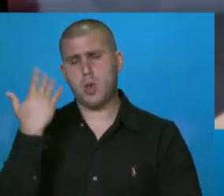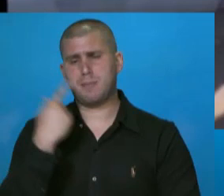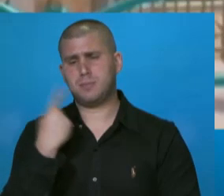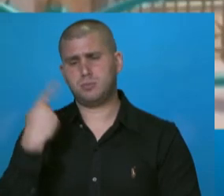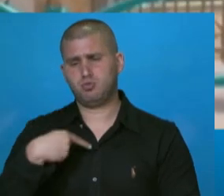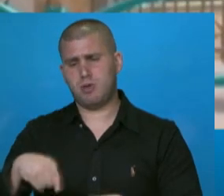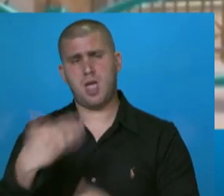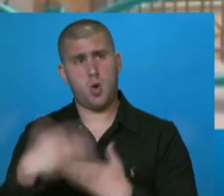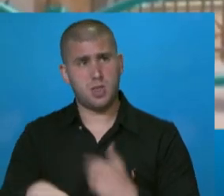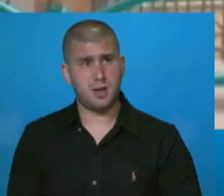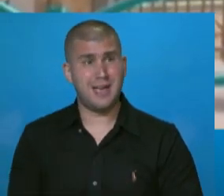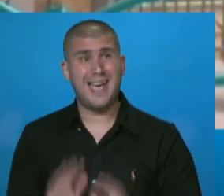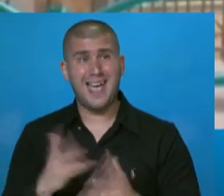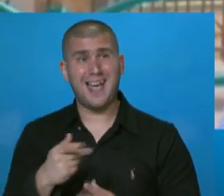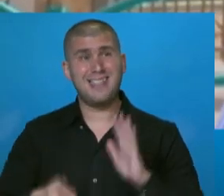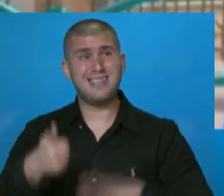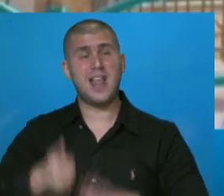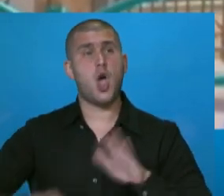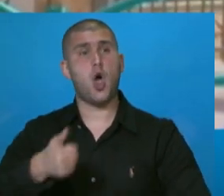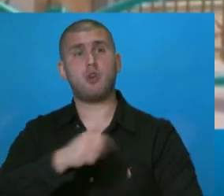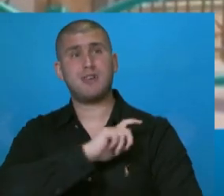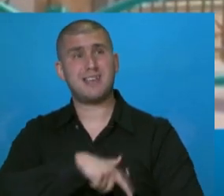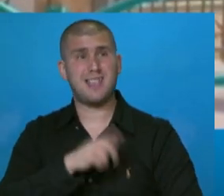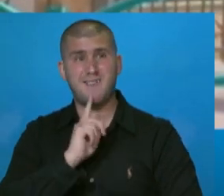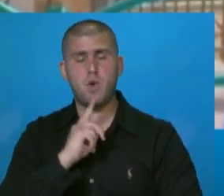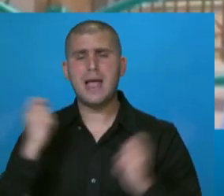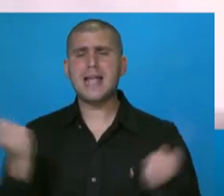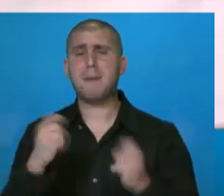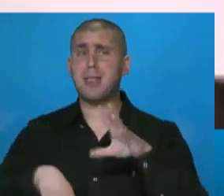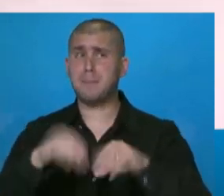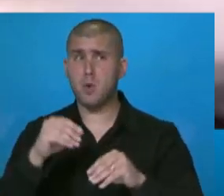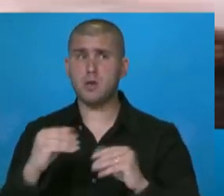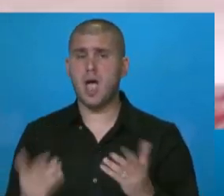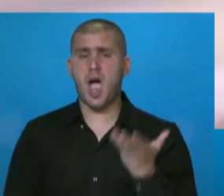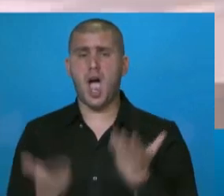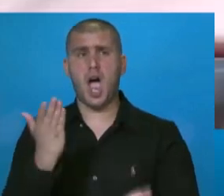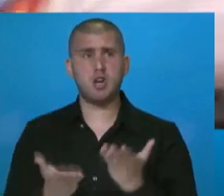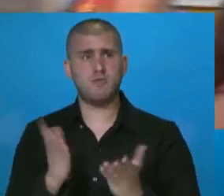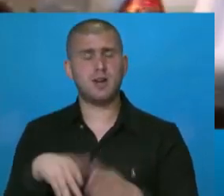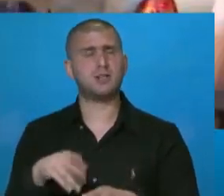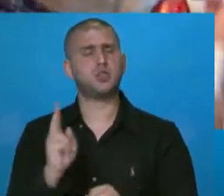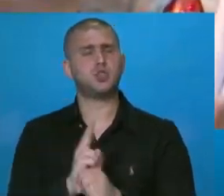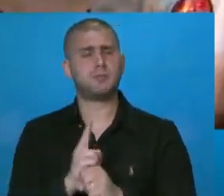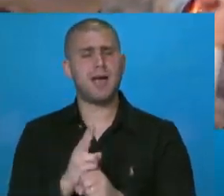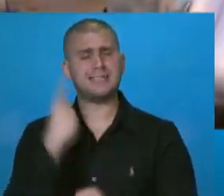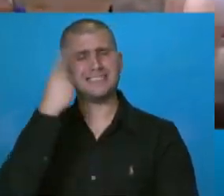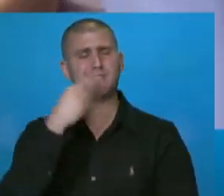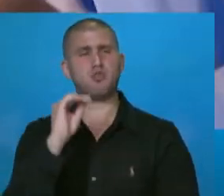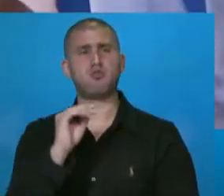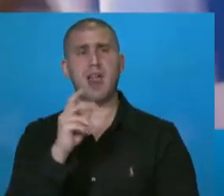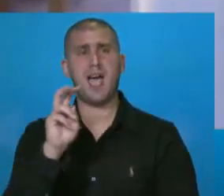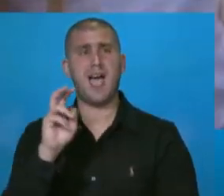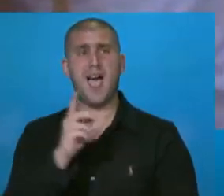האחרונה. האופן שבו ניהל ראש עיריית עפולה את קמפיין הבחירות שלו, ההשבעה שהוביל לשמירה על צביונה של עפולה